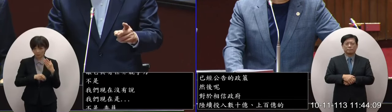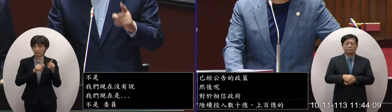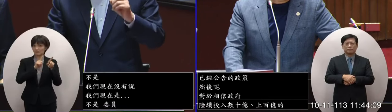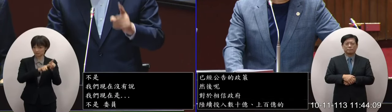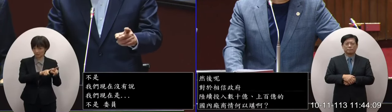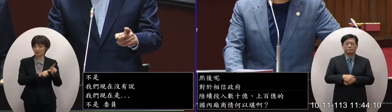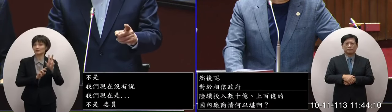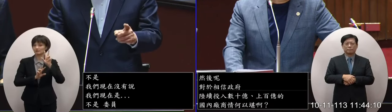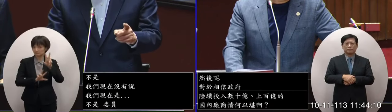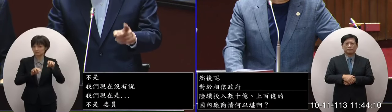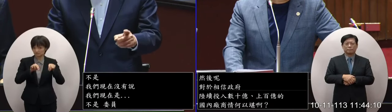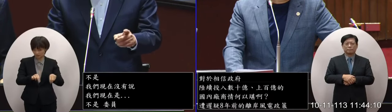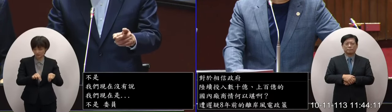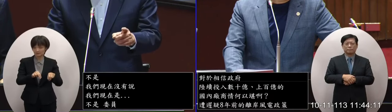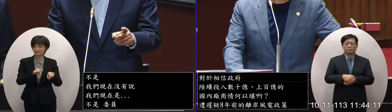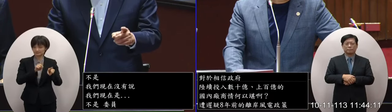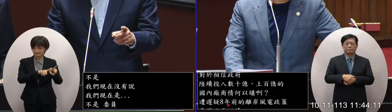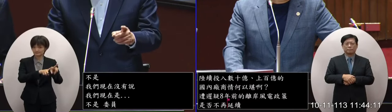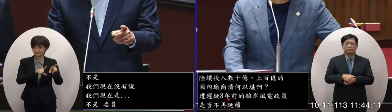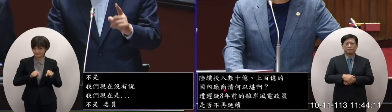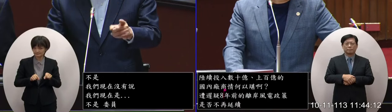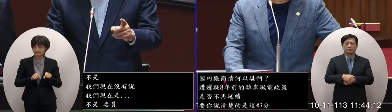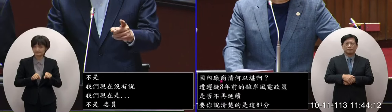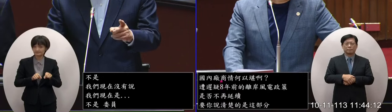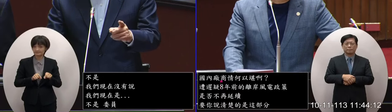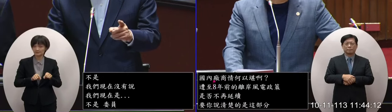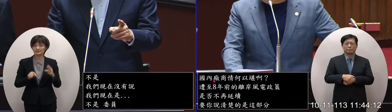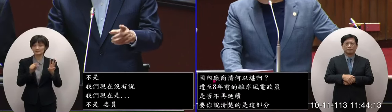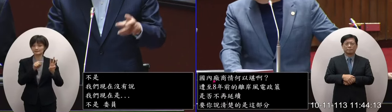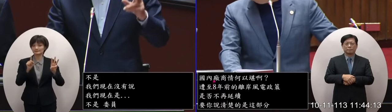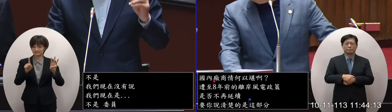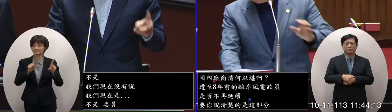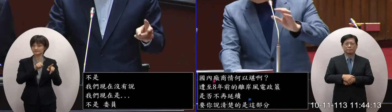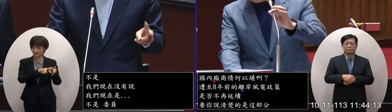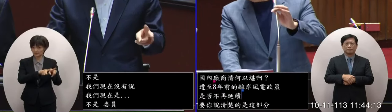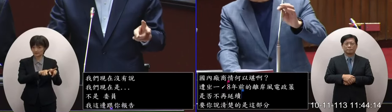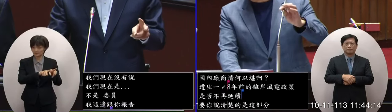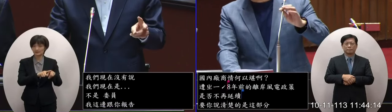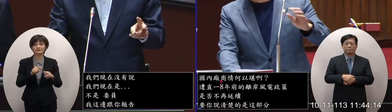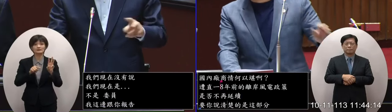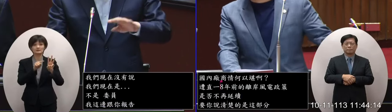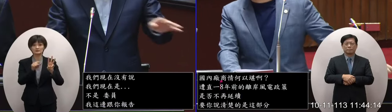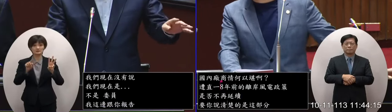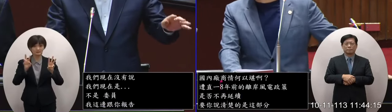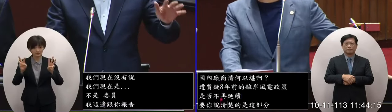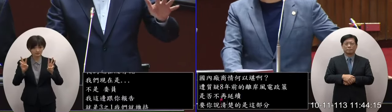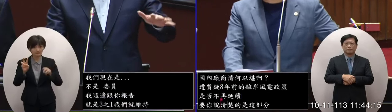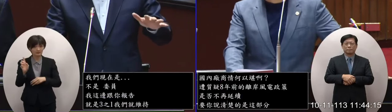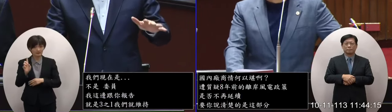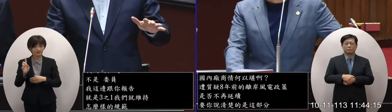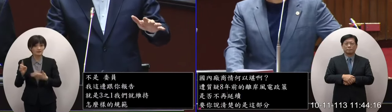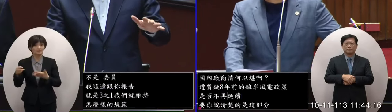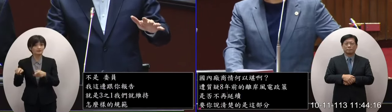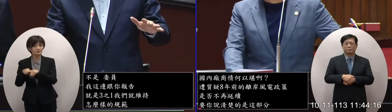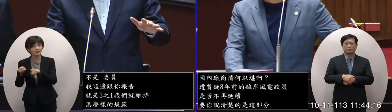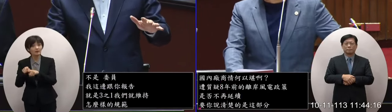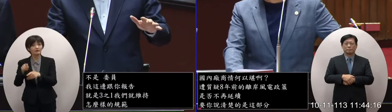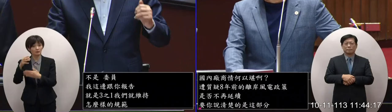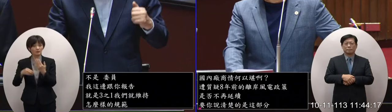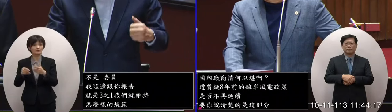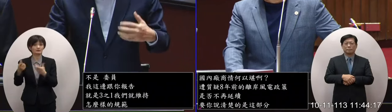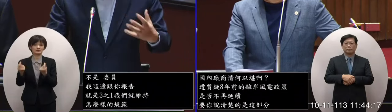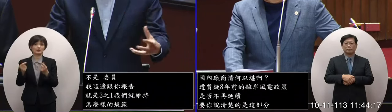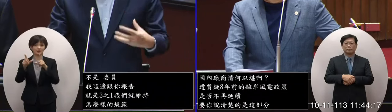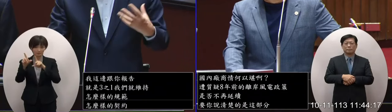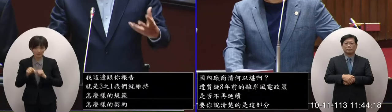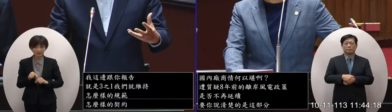么样的契约，就是按照契约照走。三之一就这样，三之二通案还是按照规范。 是，